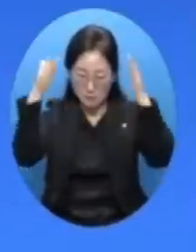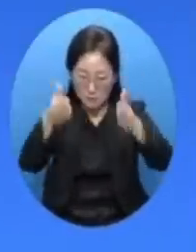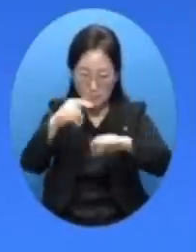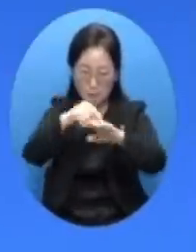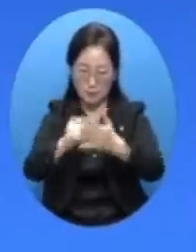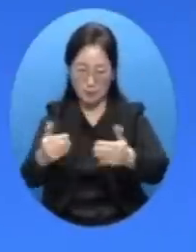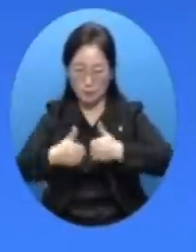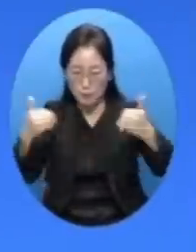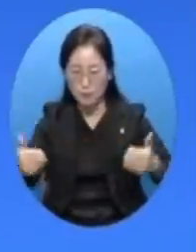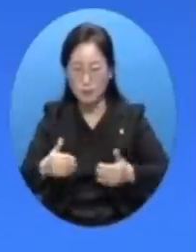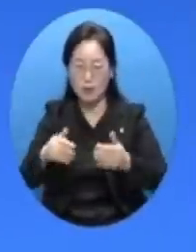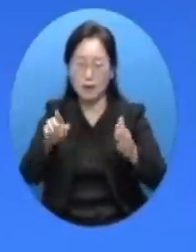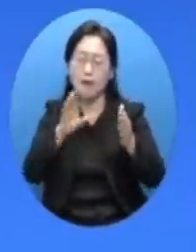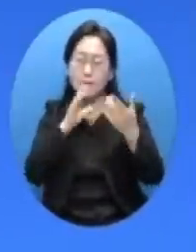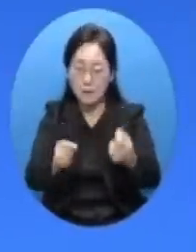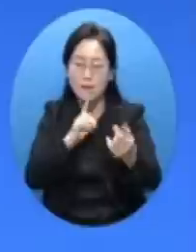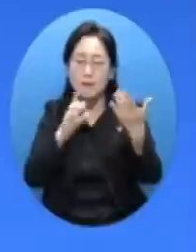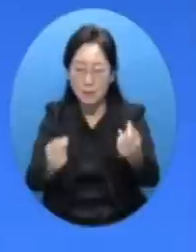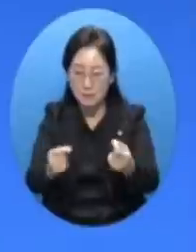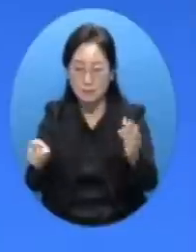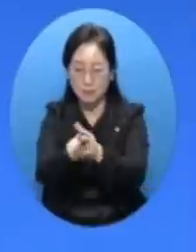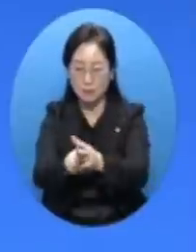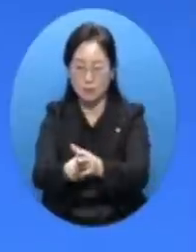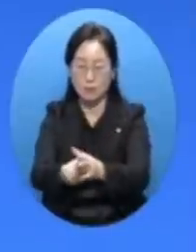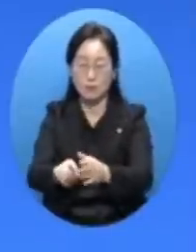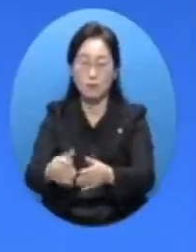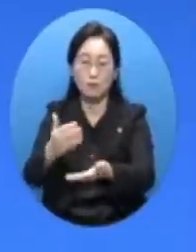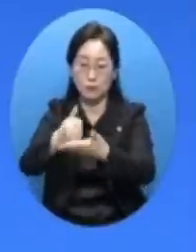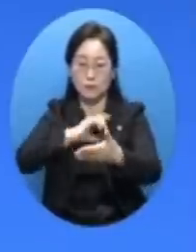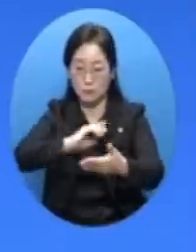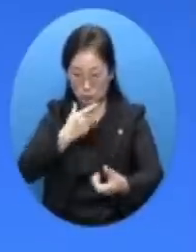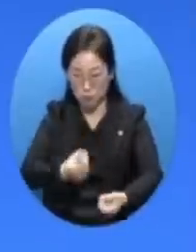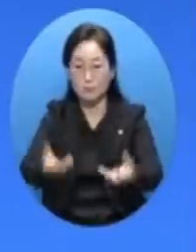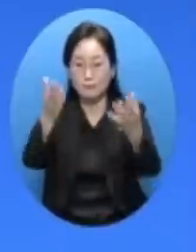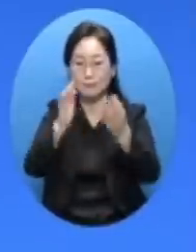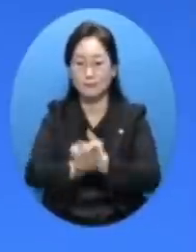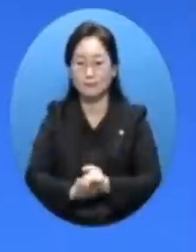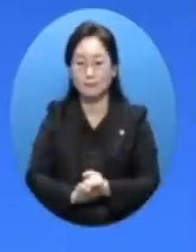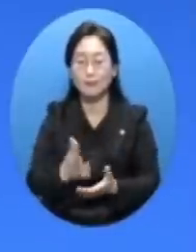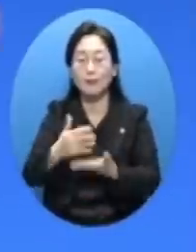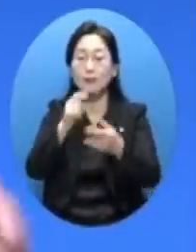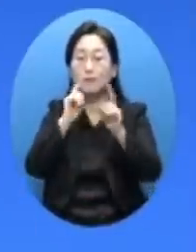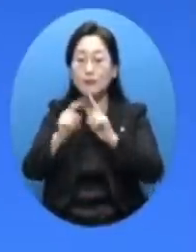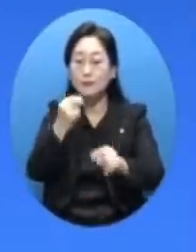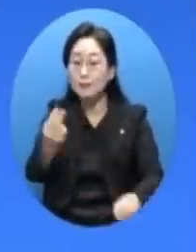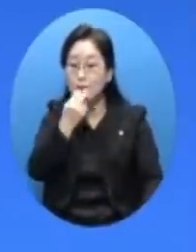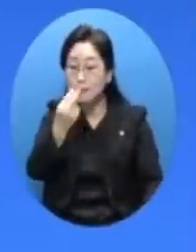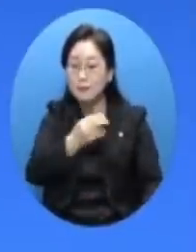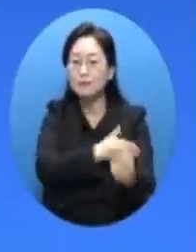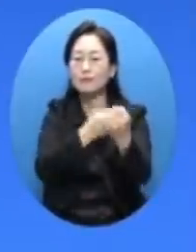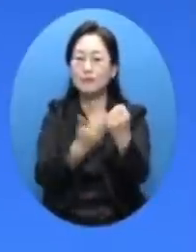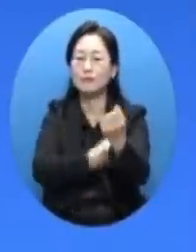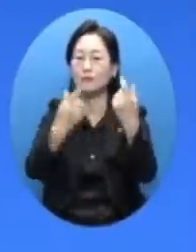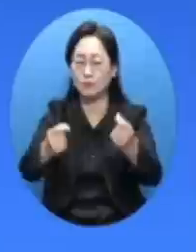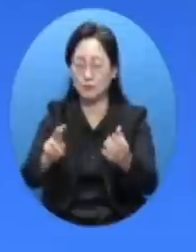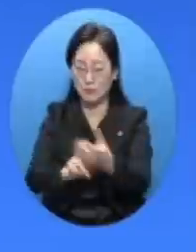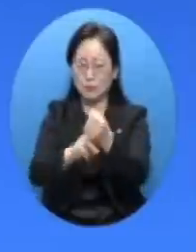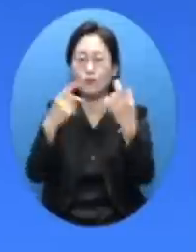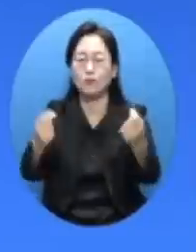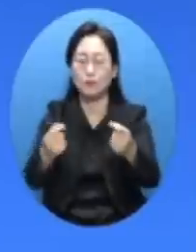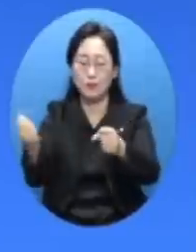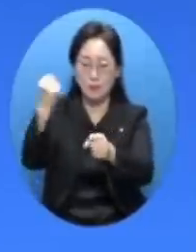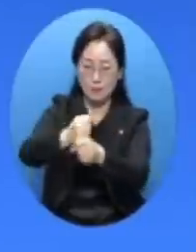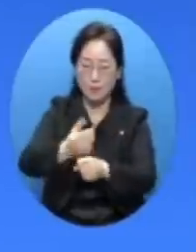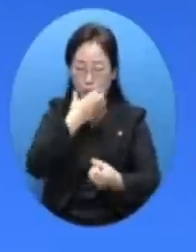그 음성을 믿음으로 아멘하고 받아들이는 여러분 되기를 주님으로 축원합니다. 주의 말씀은 생명이요 능력이요 기적이요